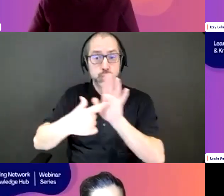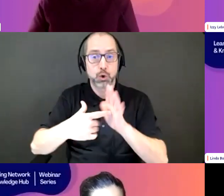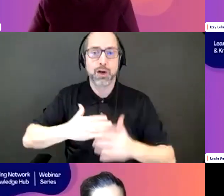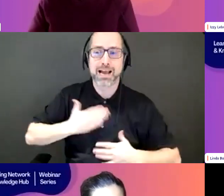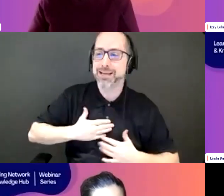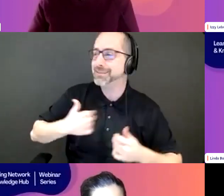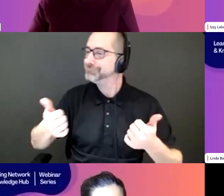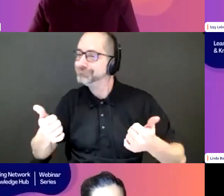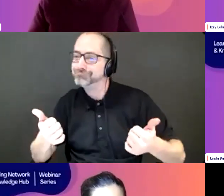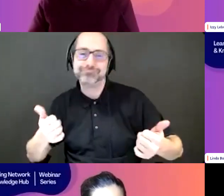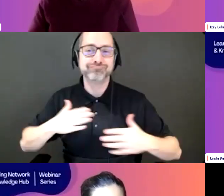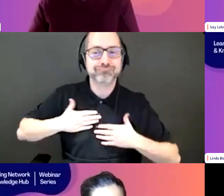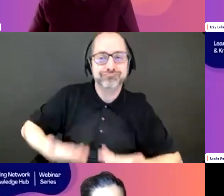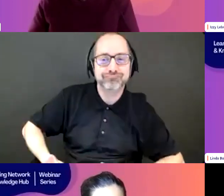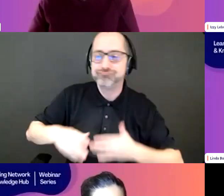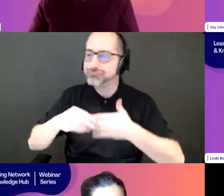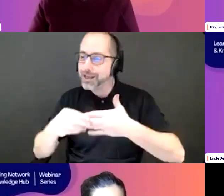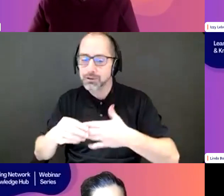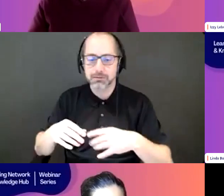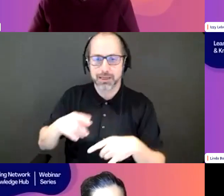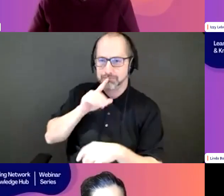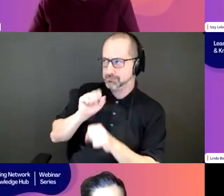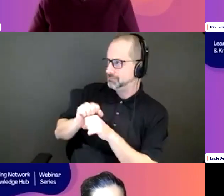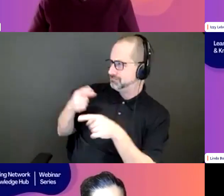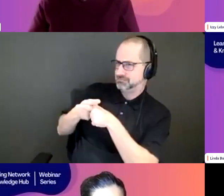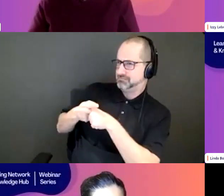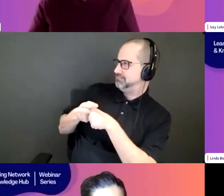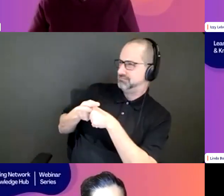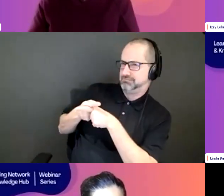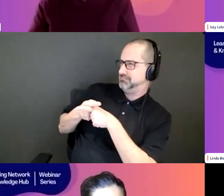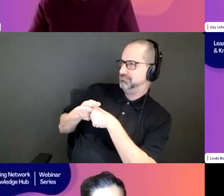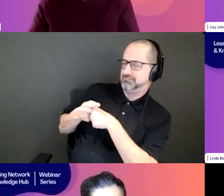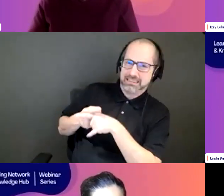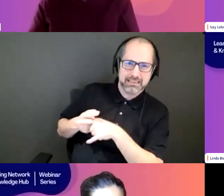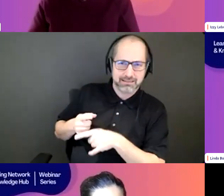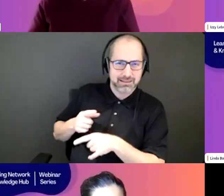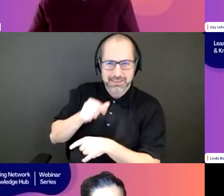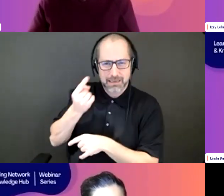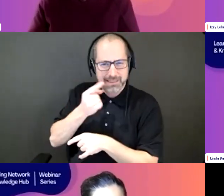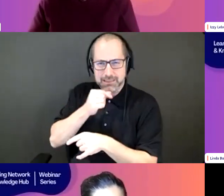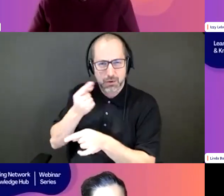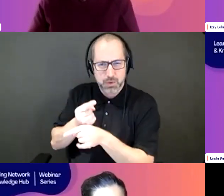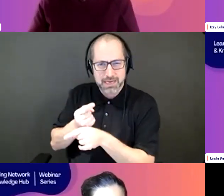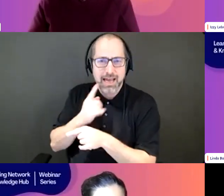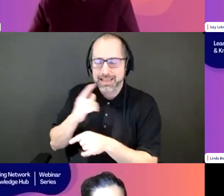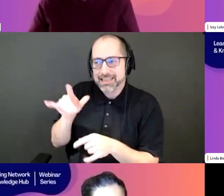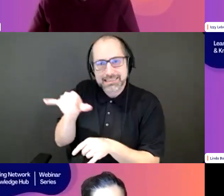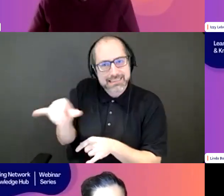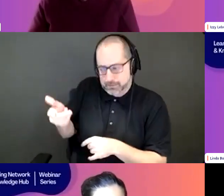la maltraitance mon père c'est ressenti comme état d'un peu donc